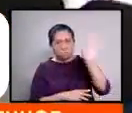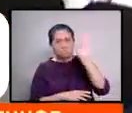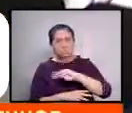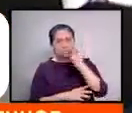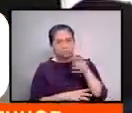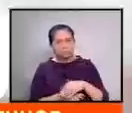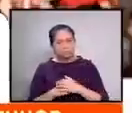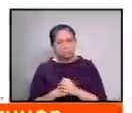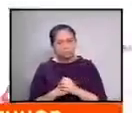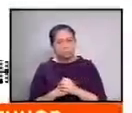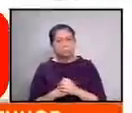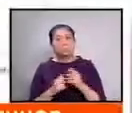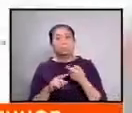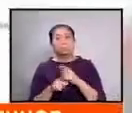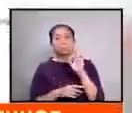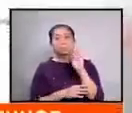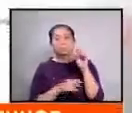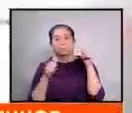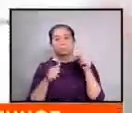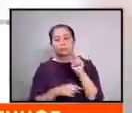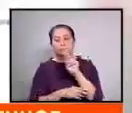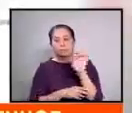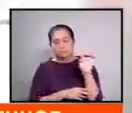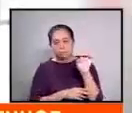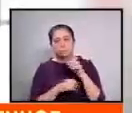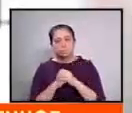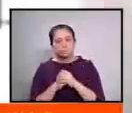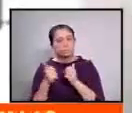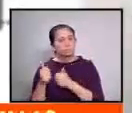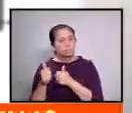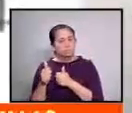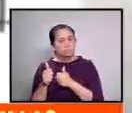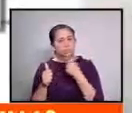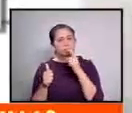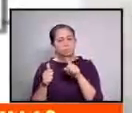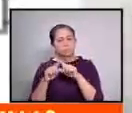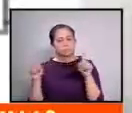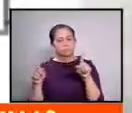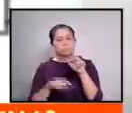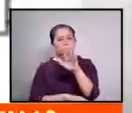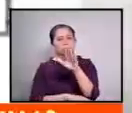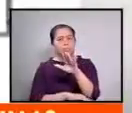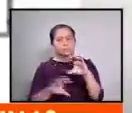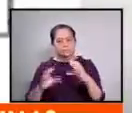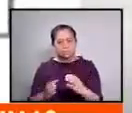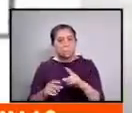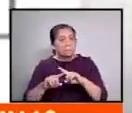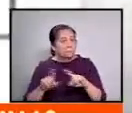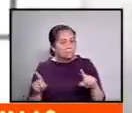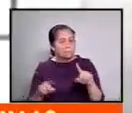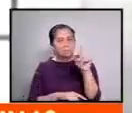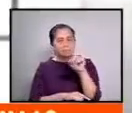kayo sa lungsod ng Maynila. Base sa Facebook page ng University of the East, sumunod din ito sa utos na suspensyon ng panghapong klase. Yun nga lang,